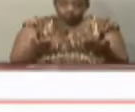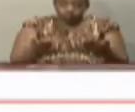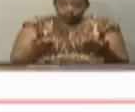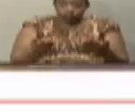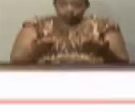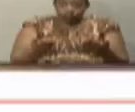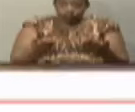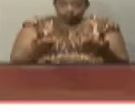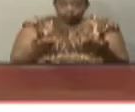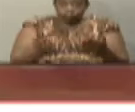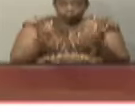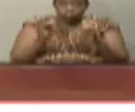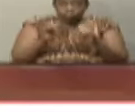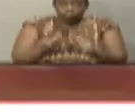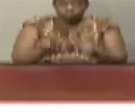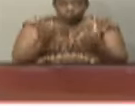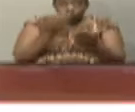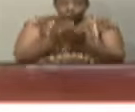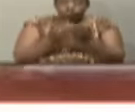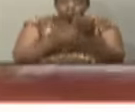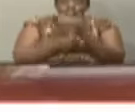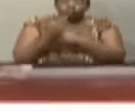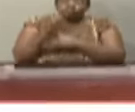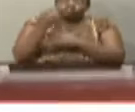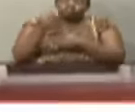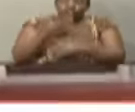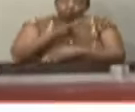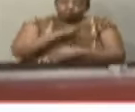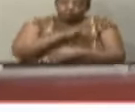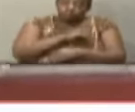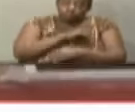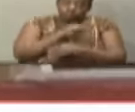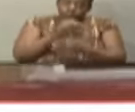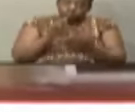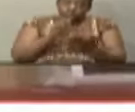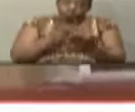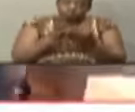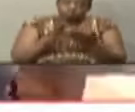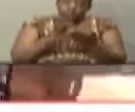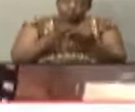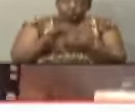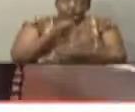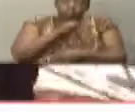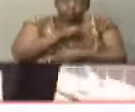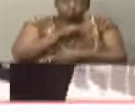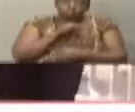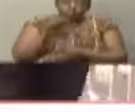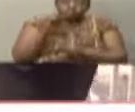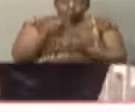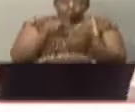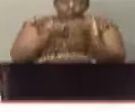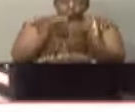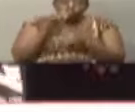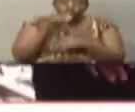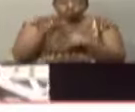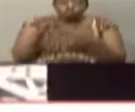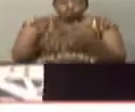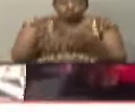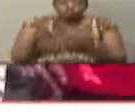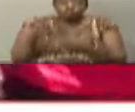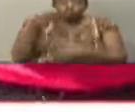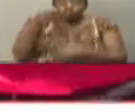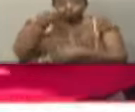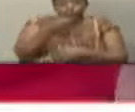lyojja okuwangala. Nsaba mungu yekka amunyweze amusonyiwe ebyamusobako. Abatuuze nga bakulembeddwa mu ssentebe Haji Yusuf